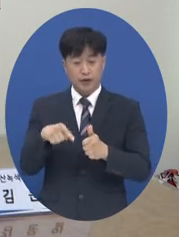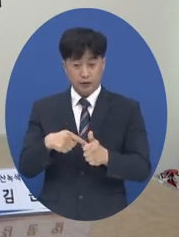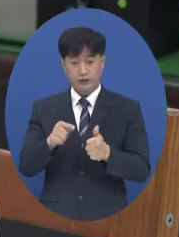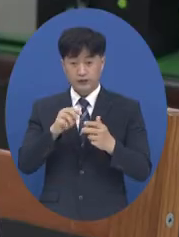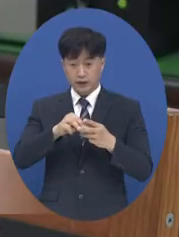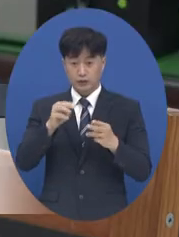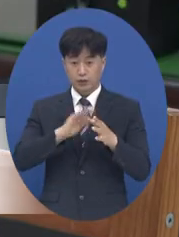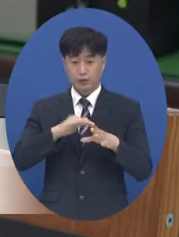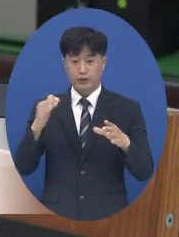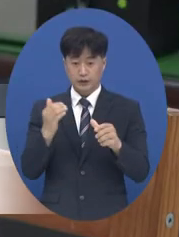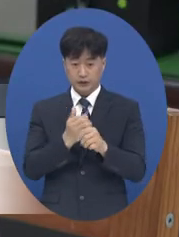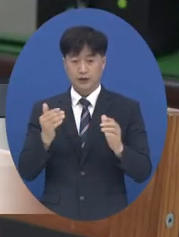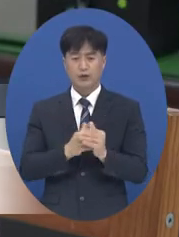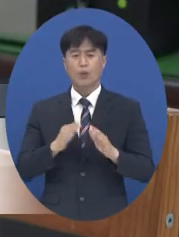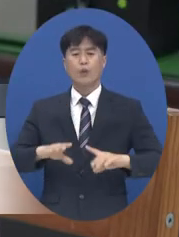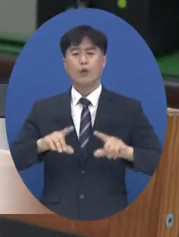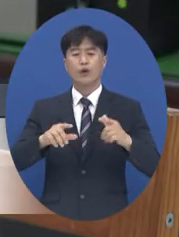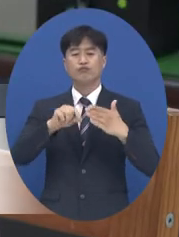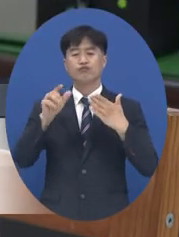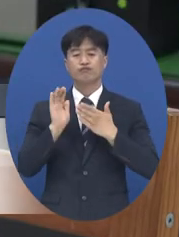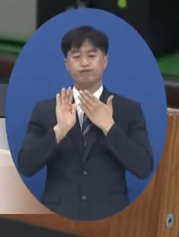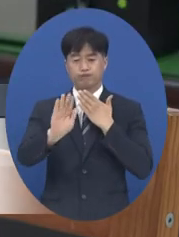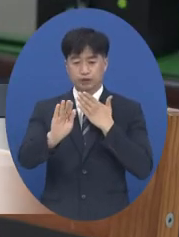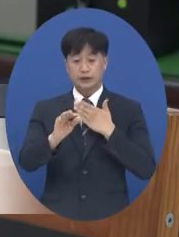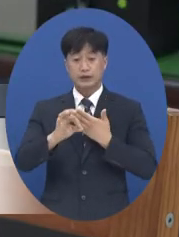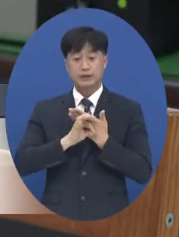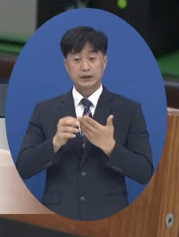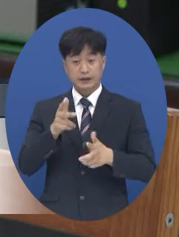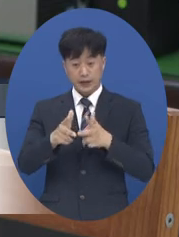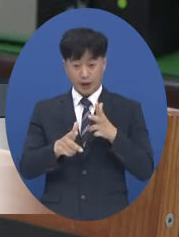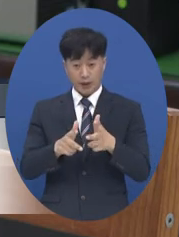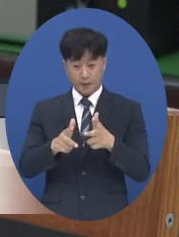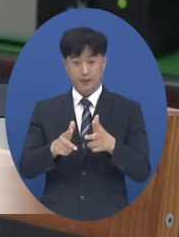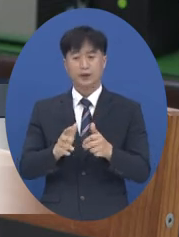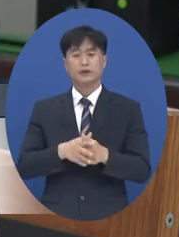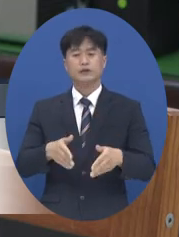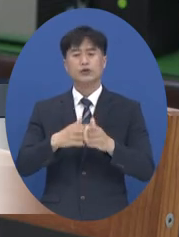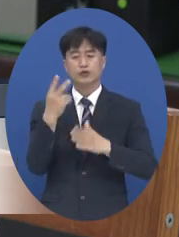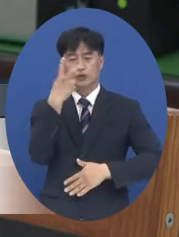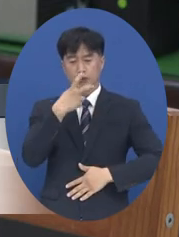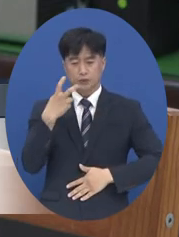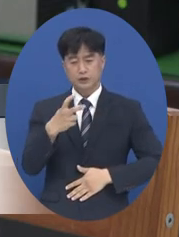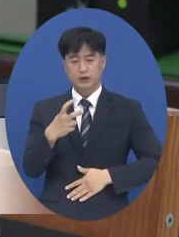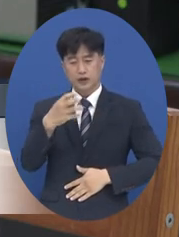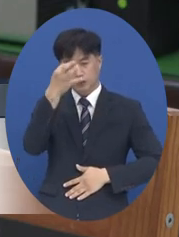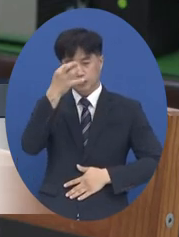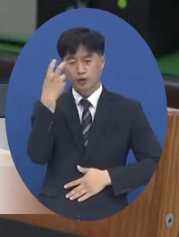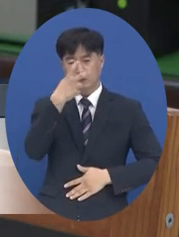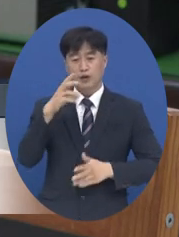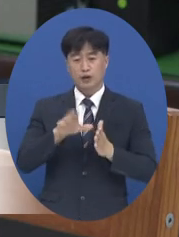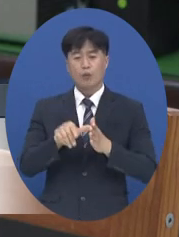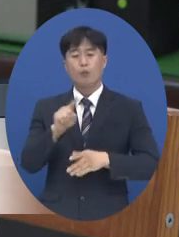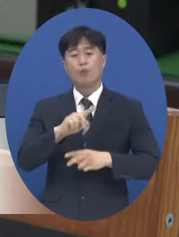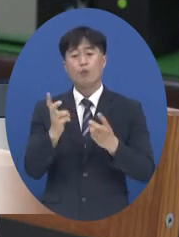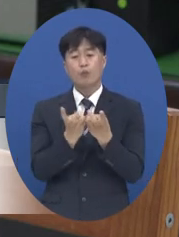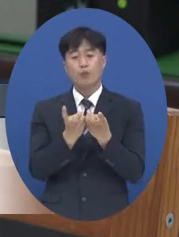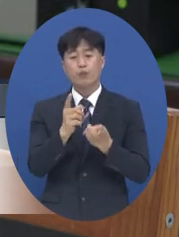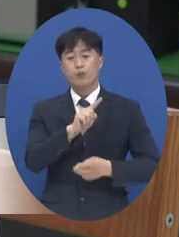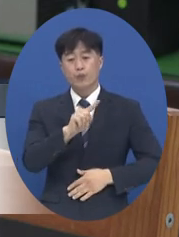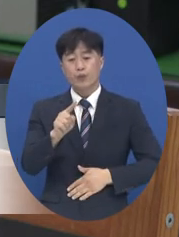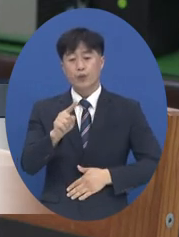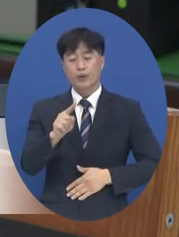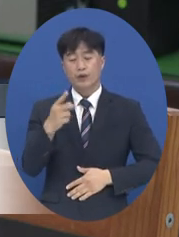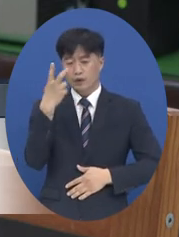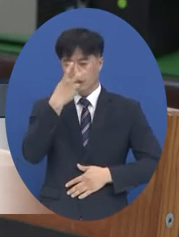잡았습니다. 올해는 좀 9월 이후부터는 시범 사업을 좀 해서 설치 검사하고 성능 검사할 때 그런